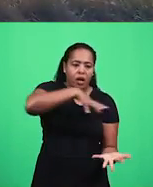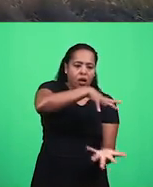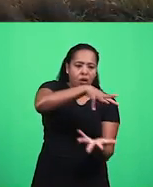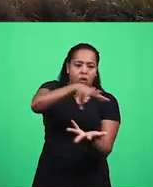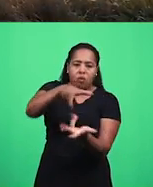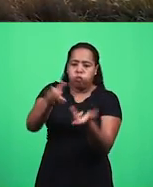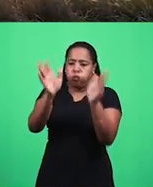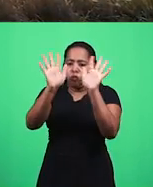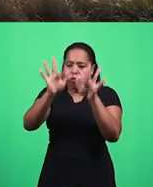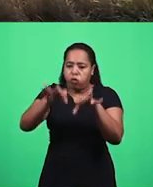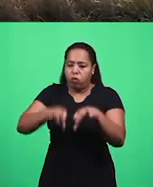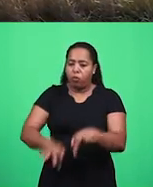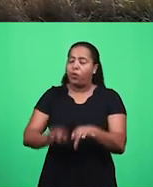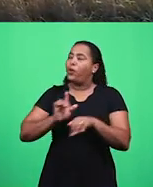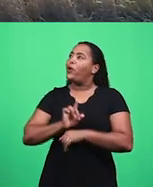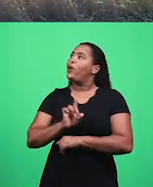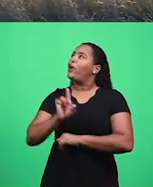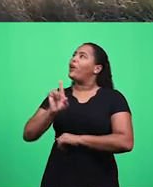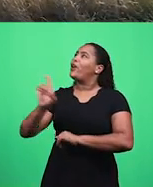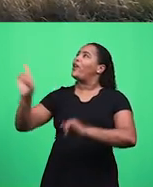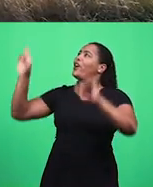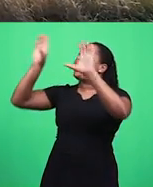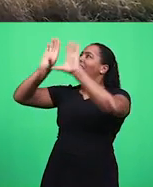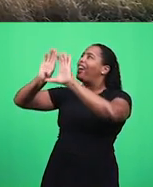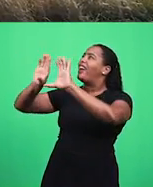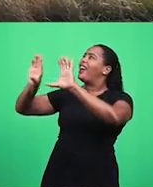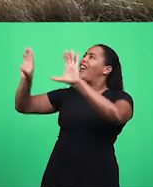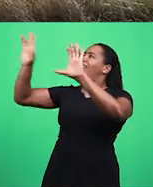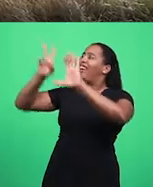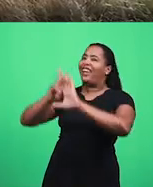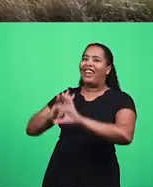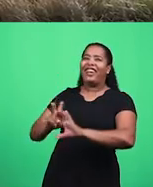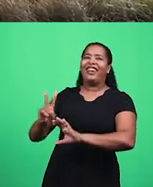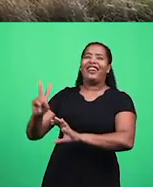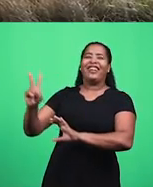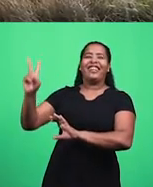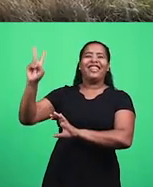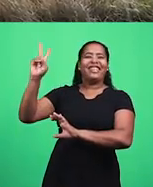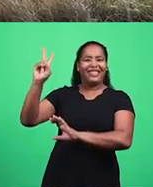он закончится здесь, на земле, он продолжится на небесах».